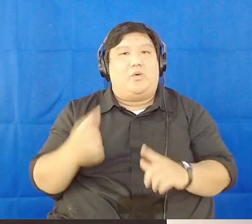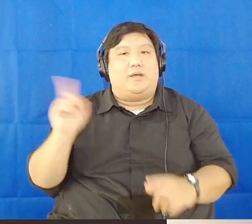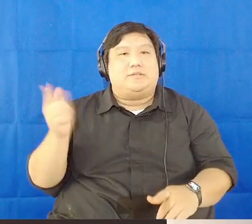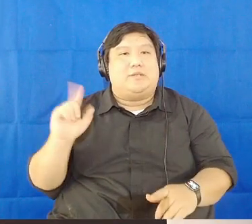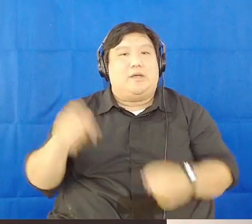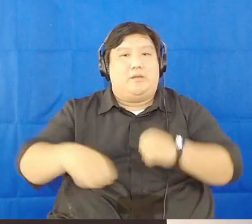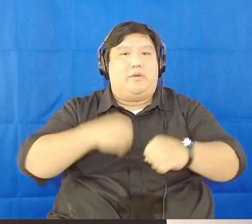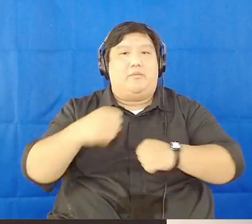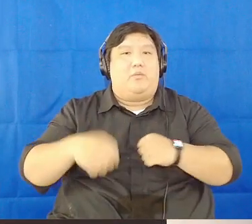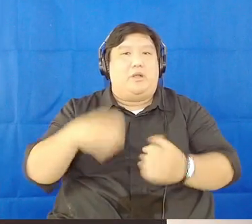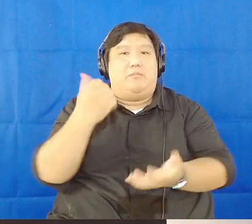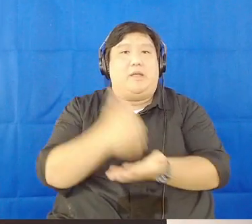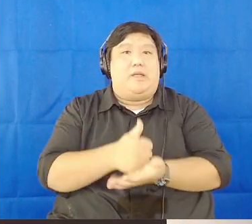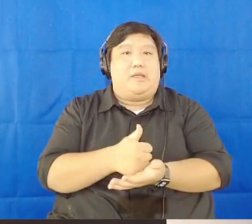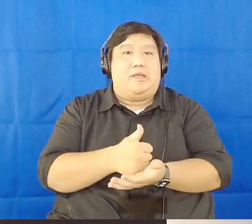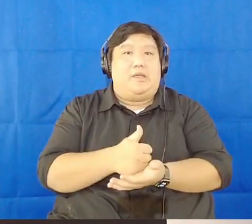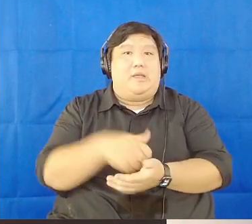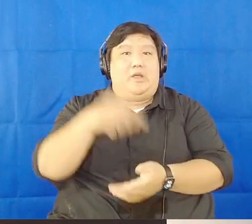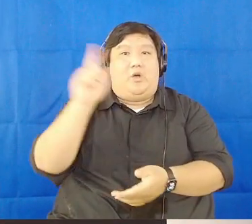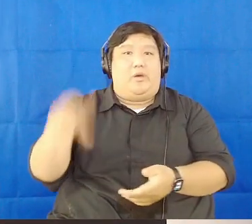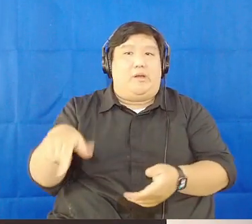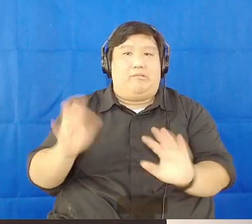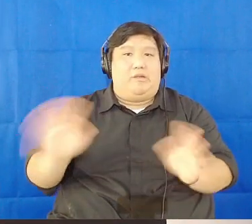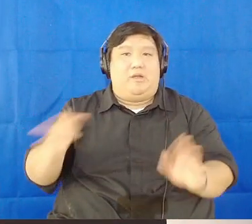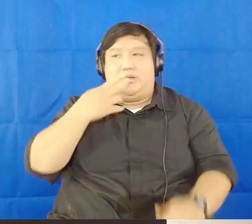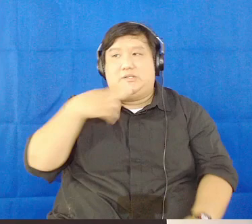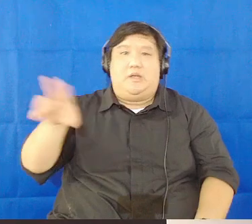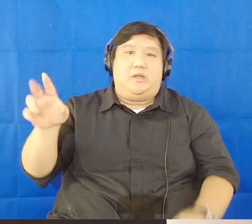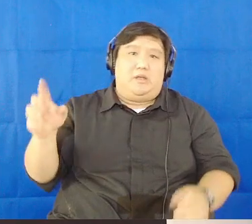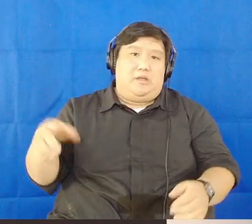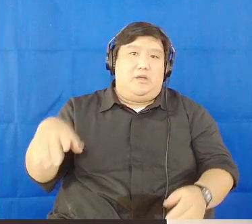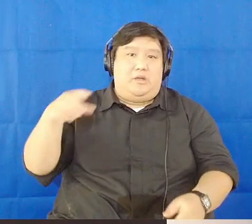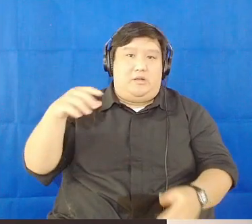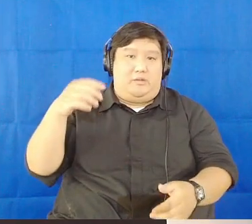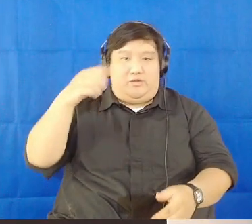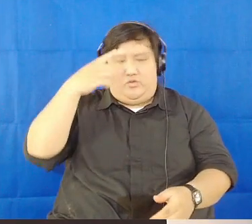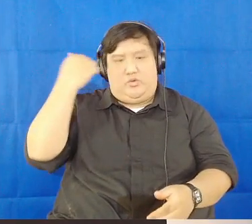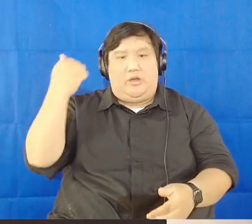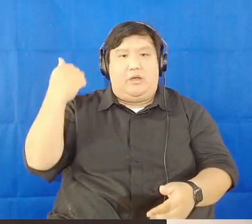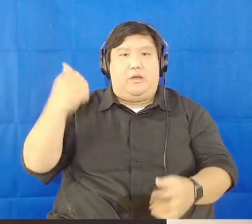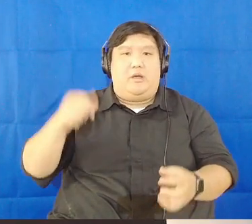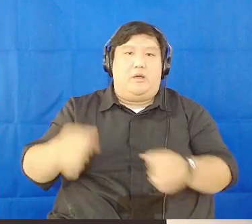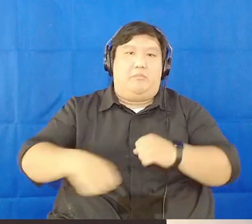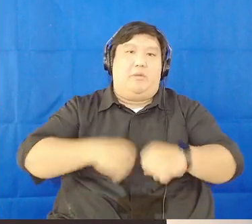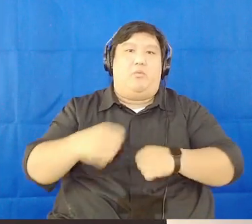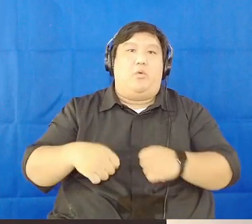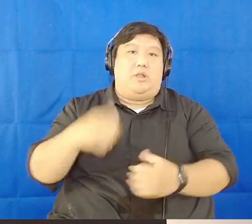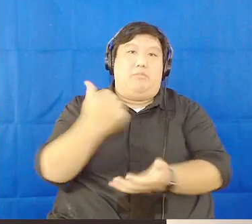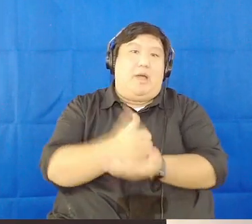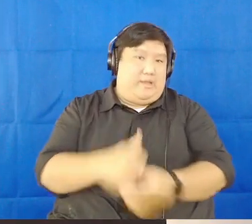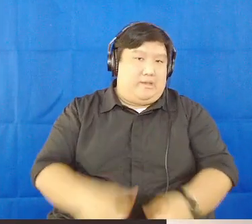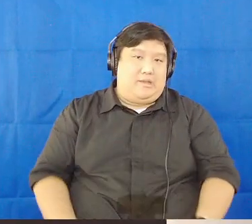dan sebagainya, kan orang yang gak percaya juga bisa berbuat baik. Iya, setiap orang punya bakat